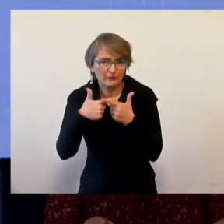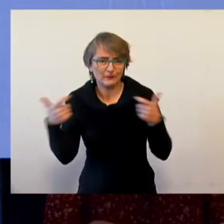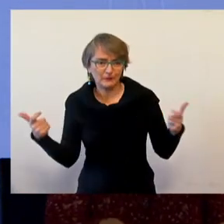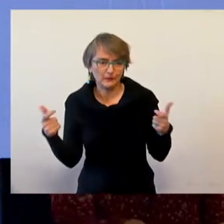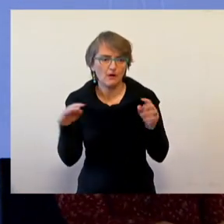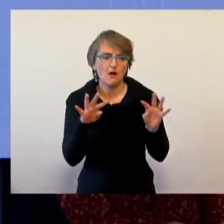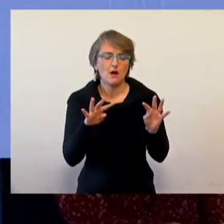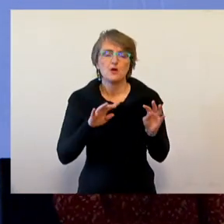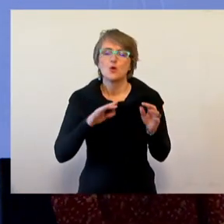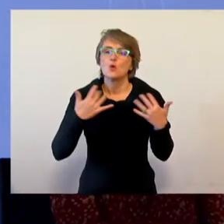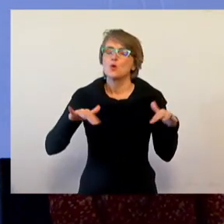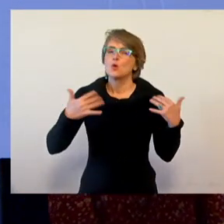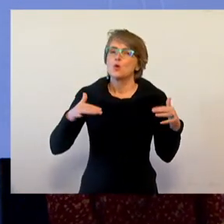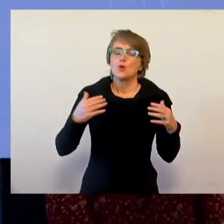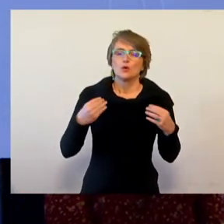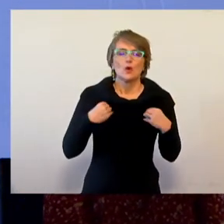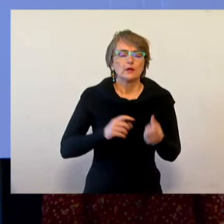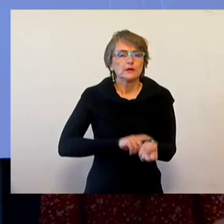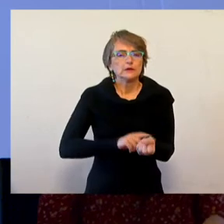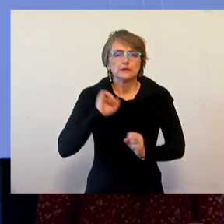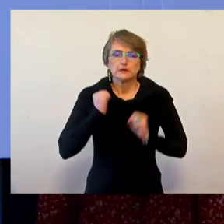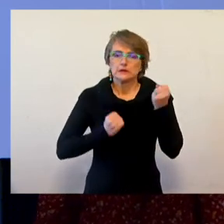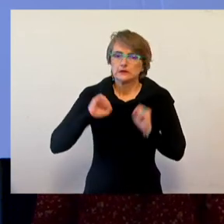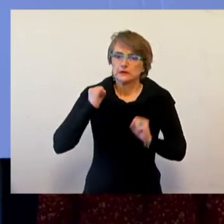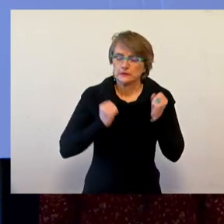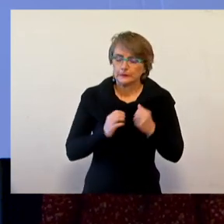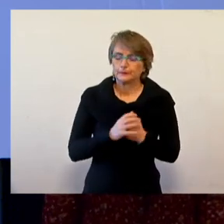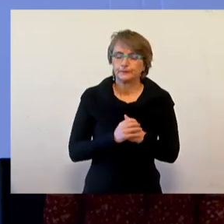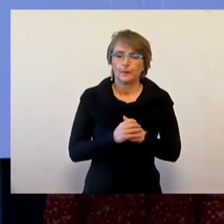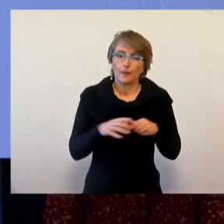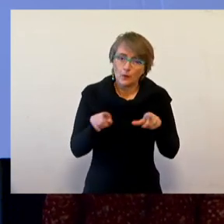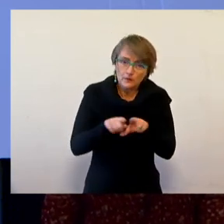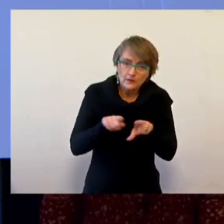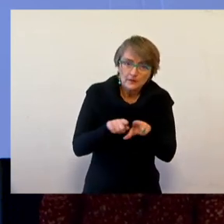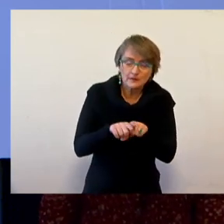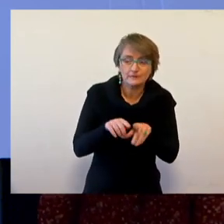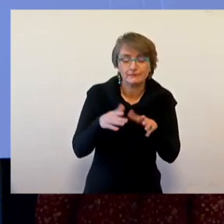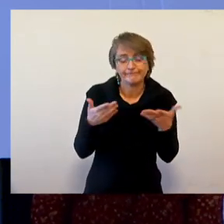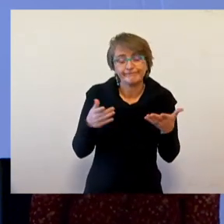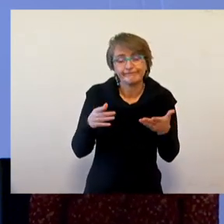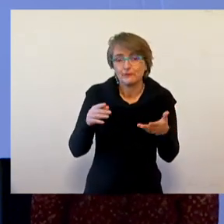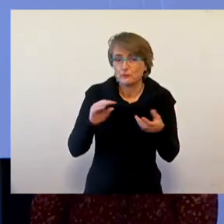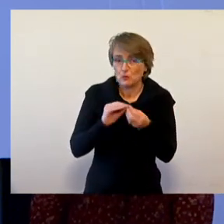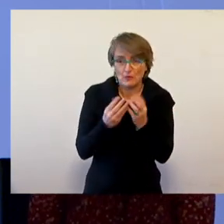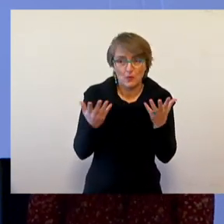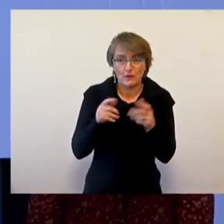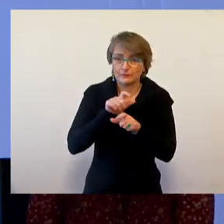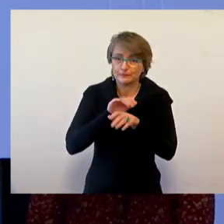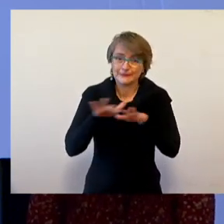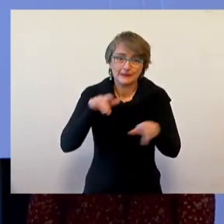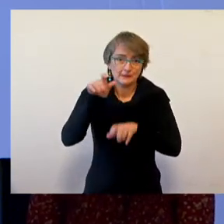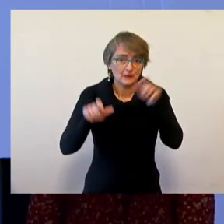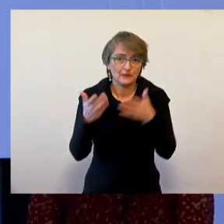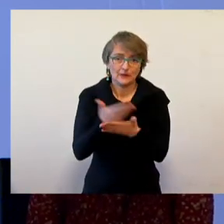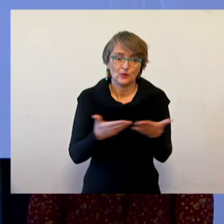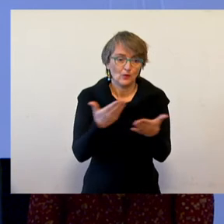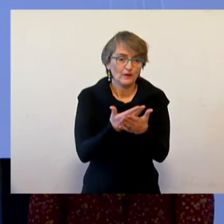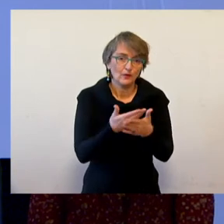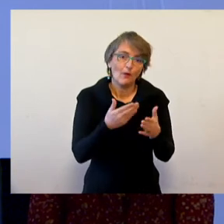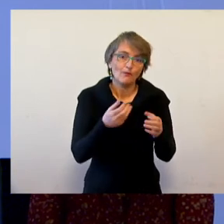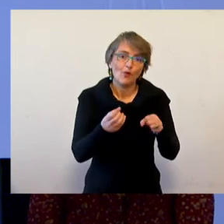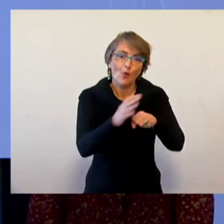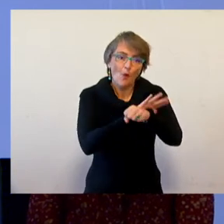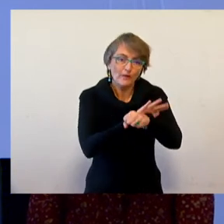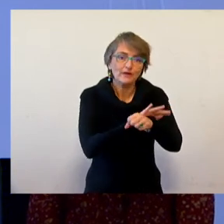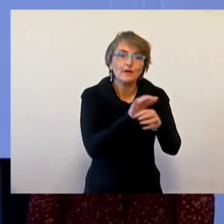que, évidemment, beaucoup de personnels soignants soit sont cas contact, ce qui désorganise